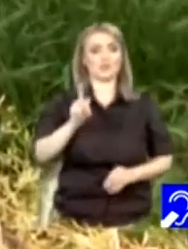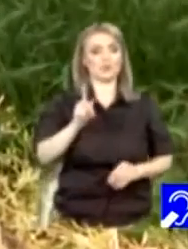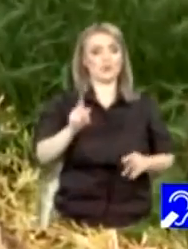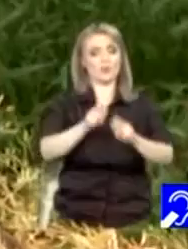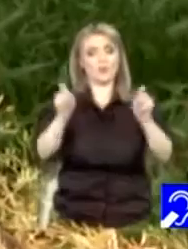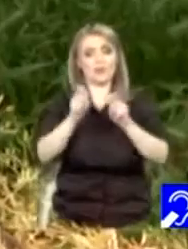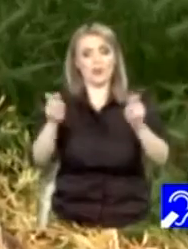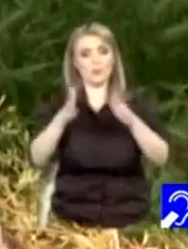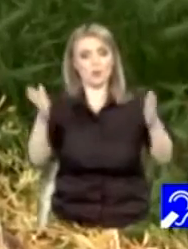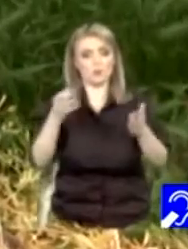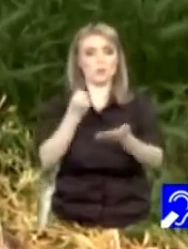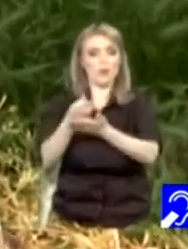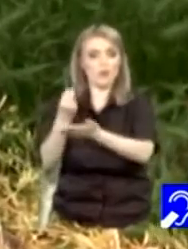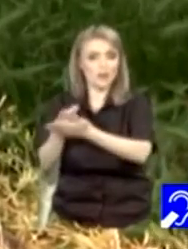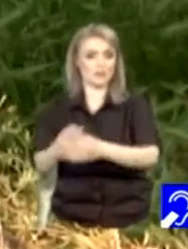și